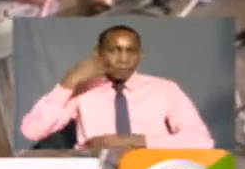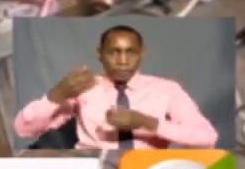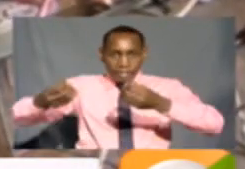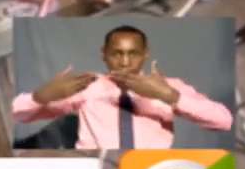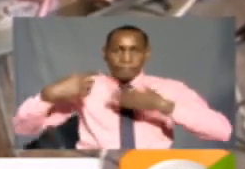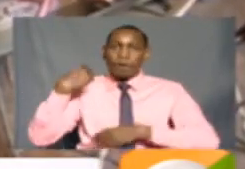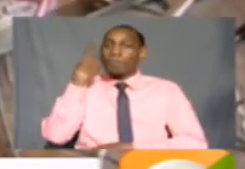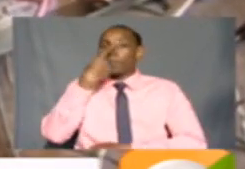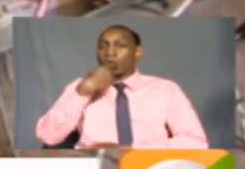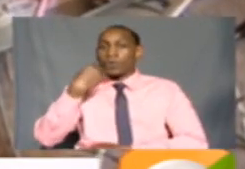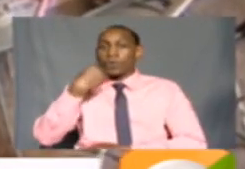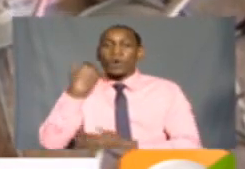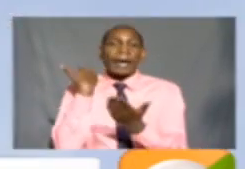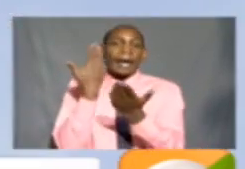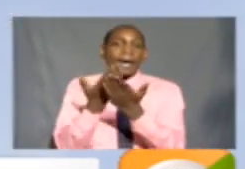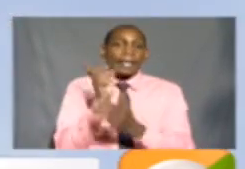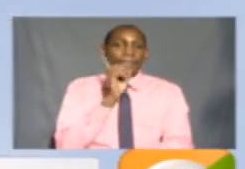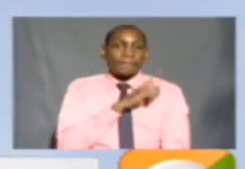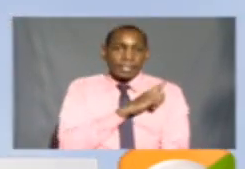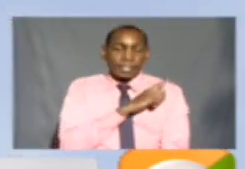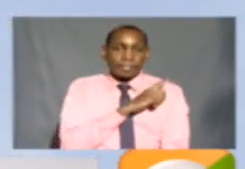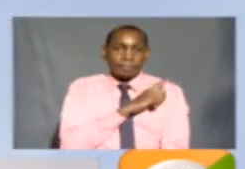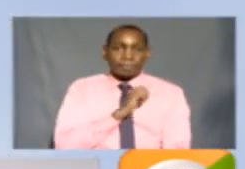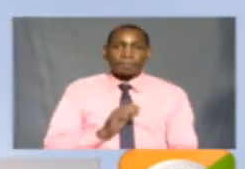kumjuza ni nani aliyewasili.